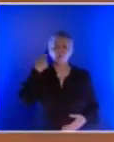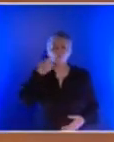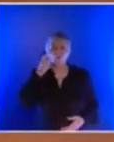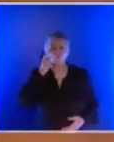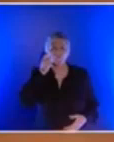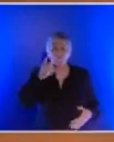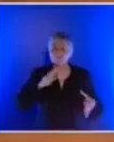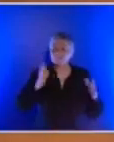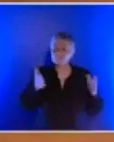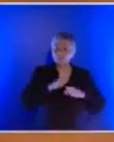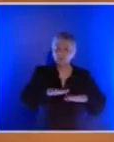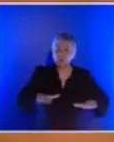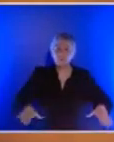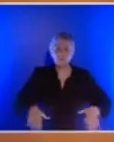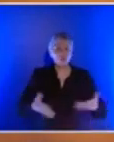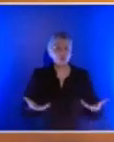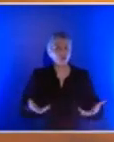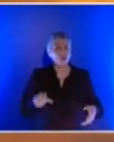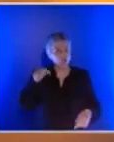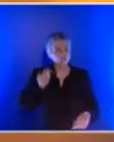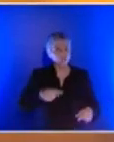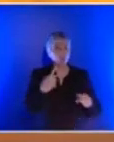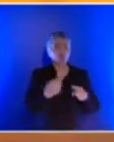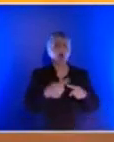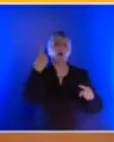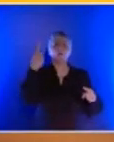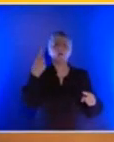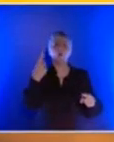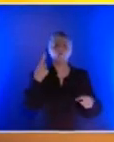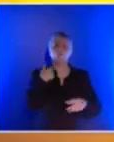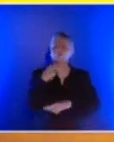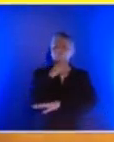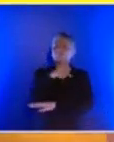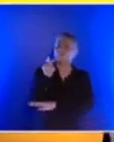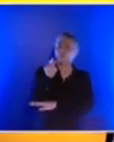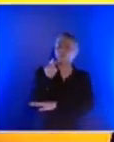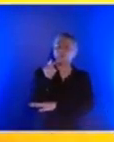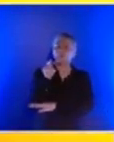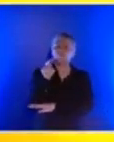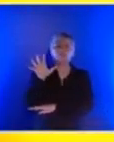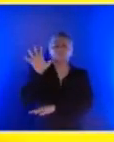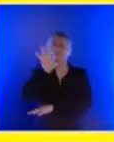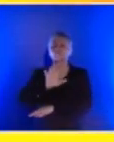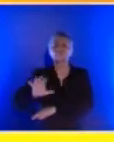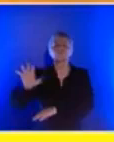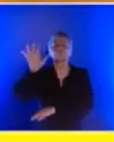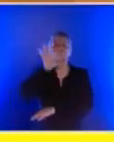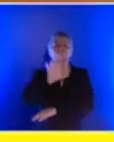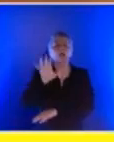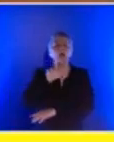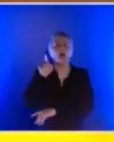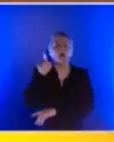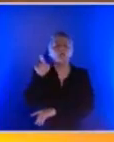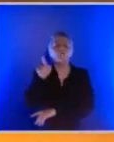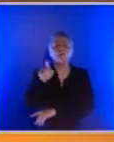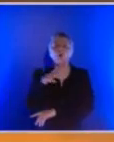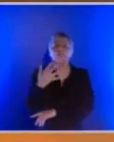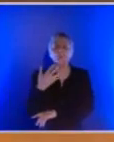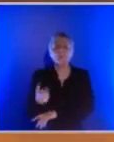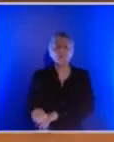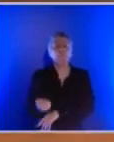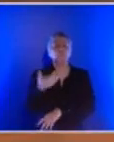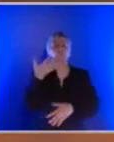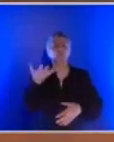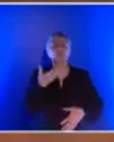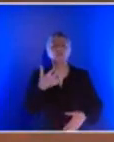θεωρείται αυτονόητο στις περισσότερες ευρωπαϊκές χώρες για τα δικαιώματα των προσφύγων, τα δικαιώματα των μεταναστών, των